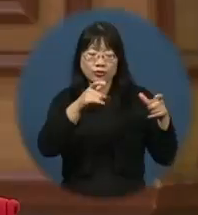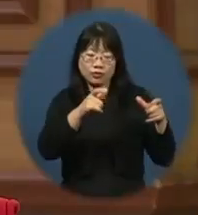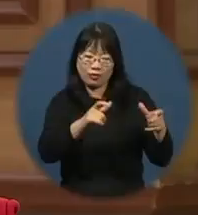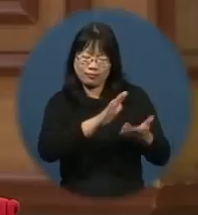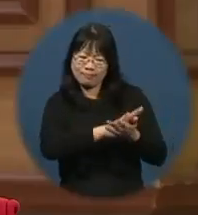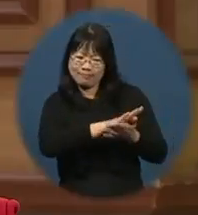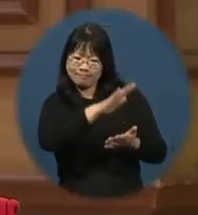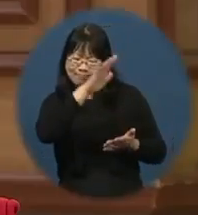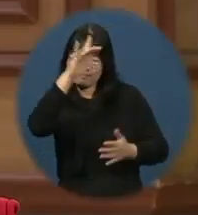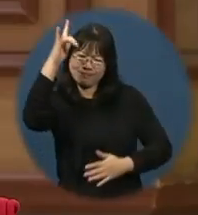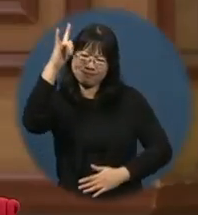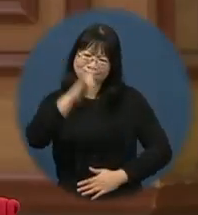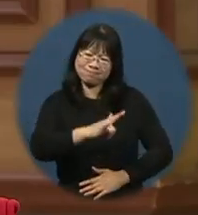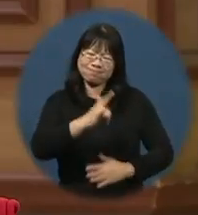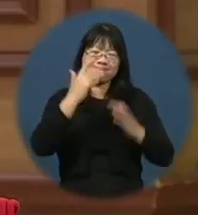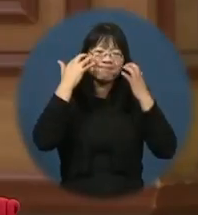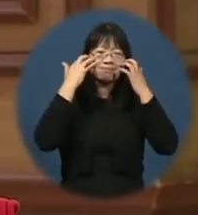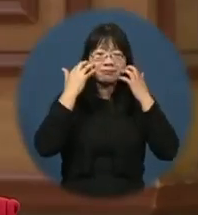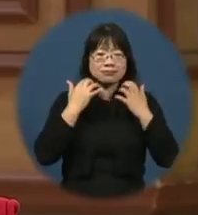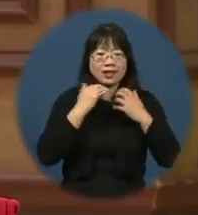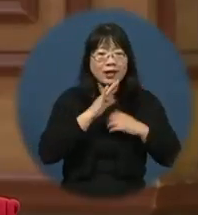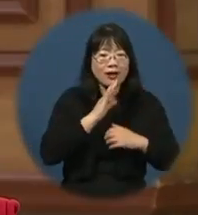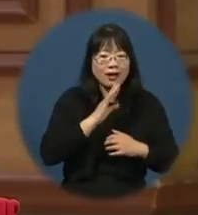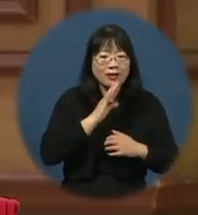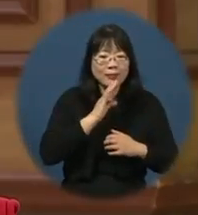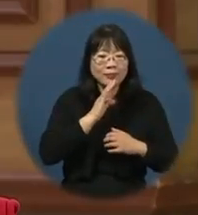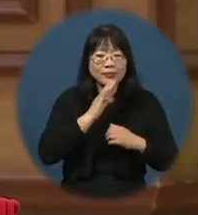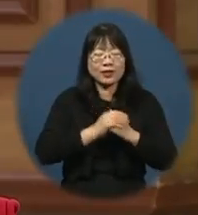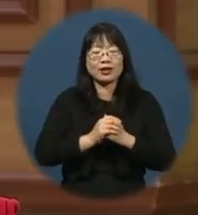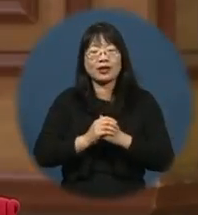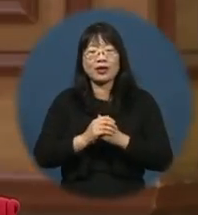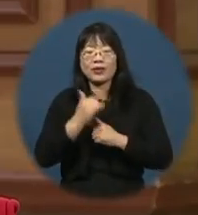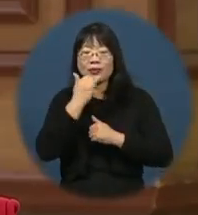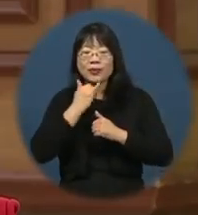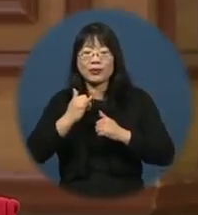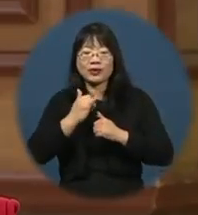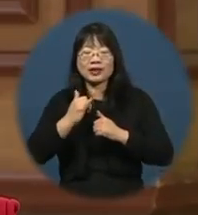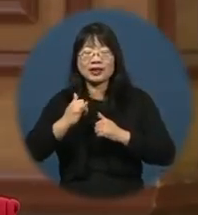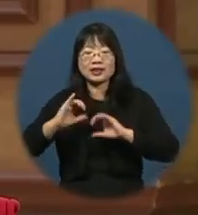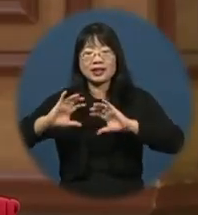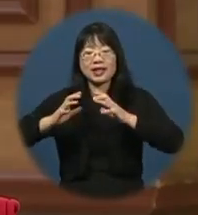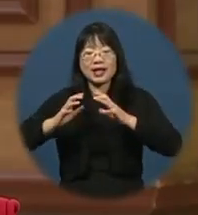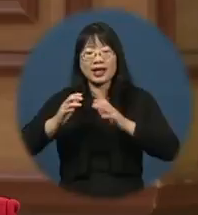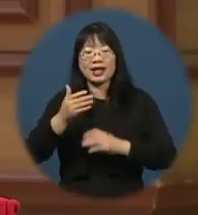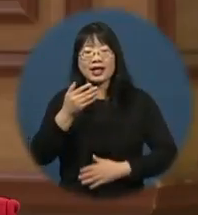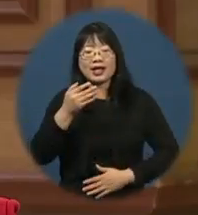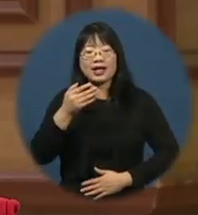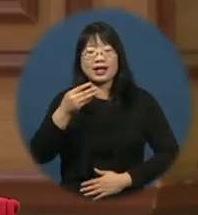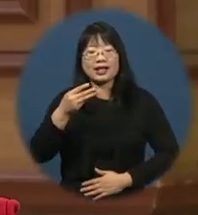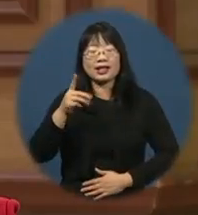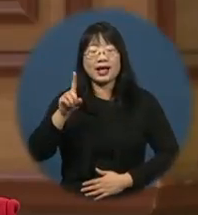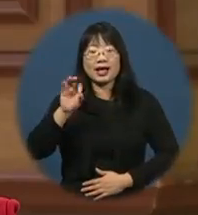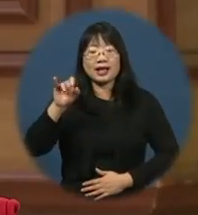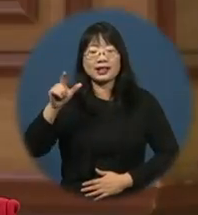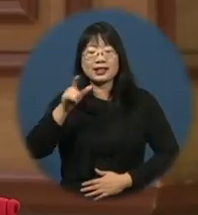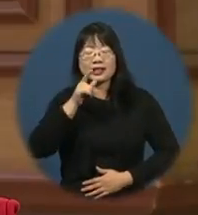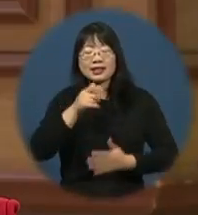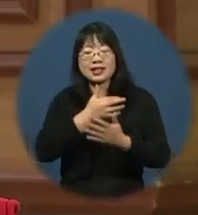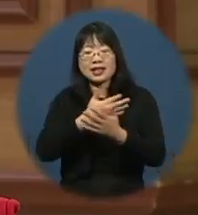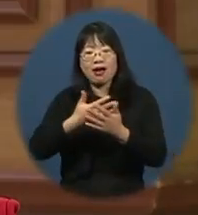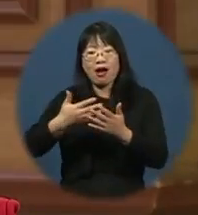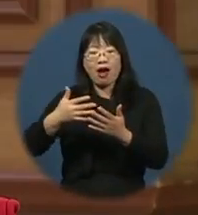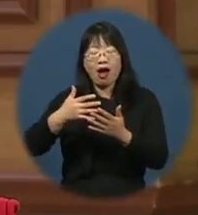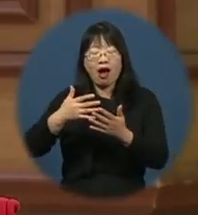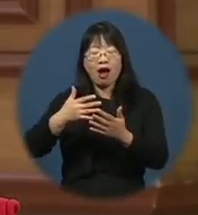유럽의 그 뭐 독일의 라인강이 상당히 그 강물이 크지 않습니까? 예.